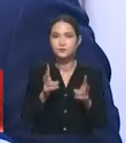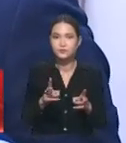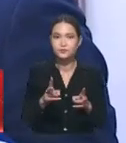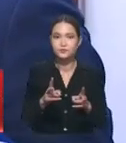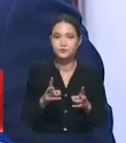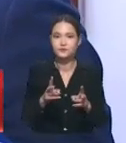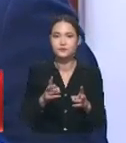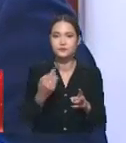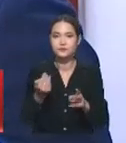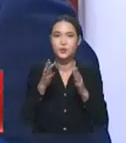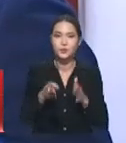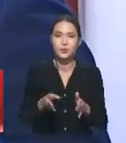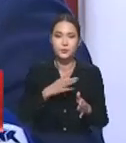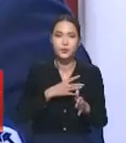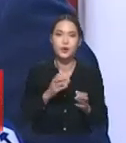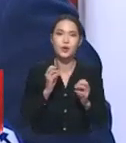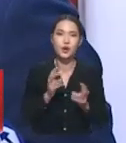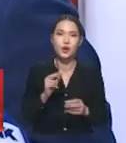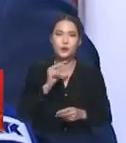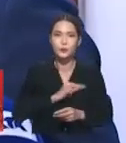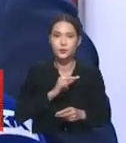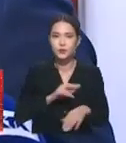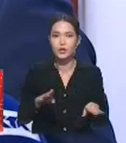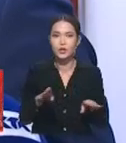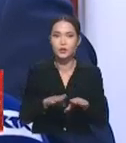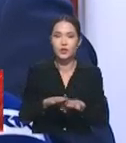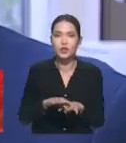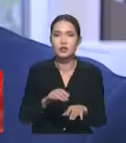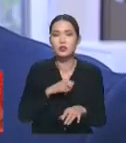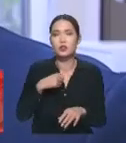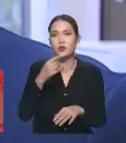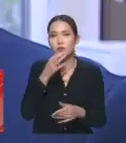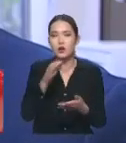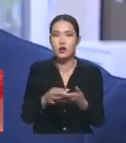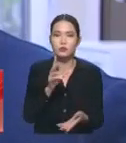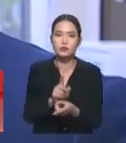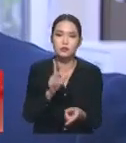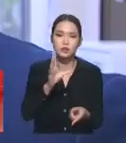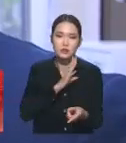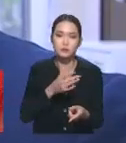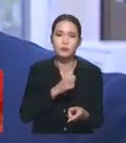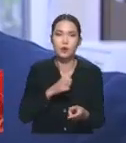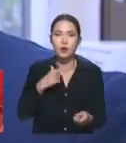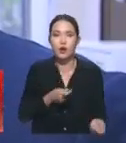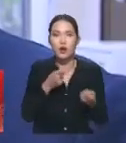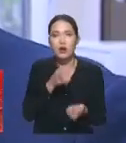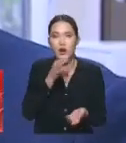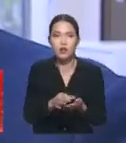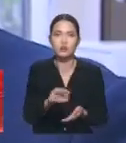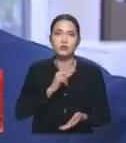Оның енді қалай болғаны бәрі оны расследование жүріп жатыр бізде. ЖК атмосфераның өздерінің ответственный энергетиктары